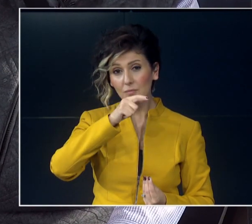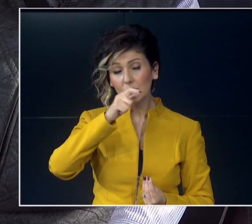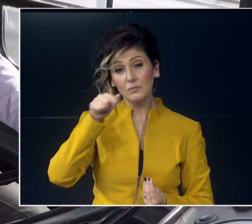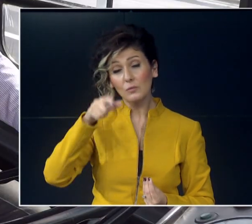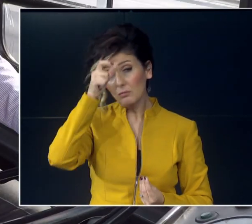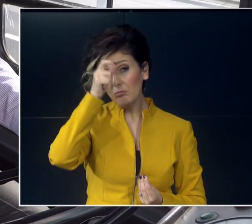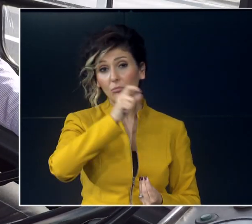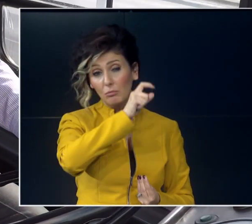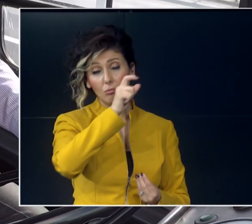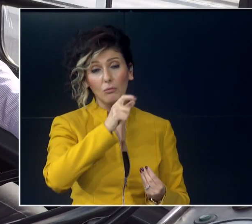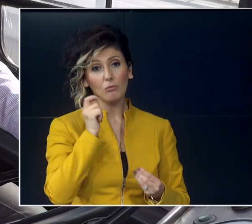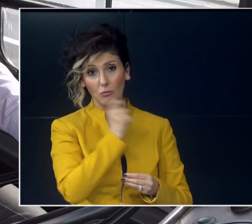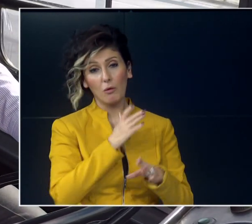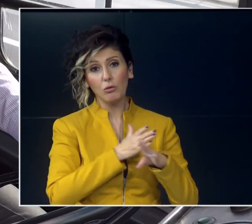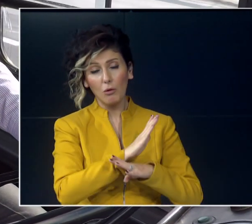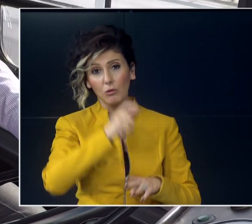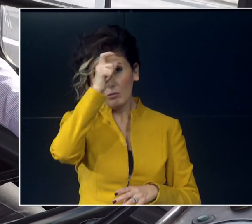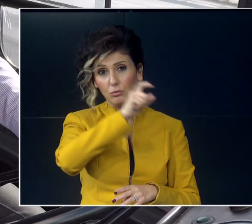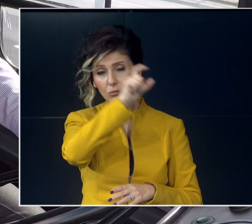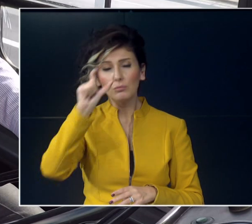Doğru, Türkiye